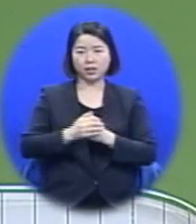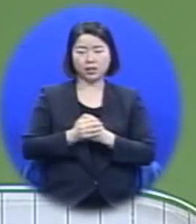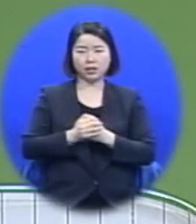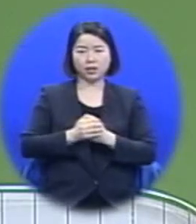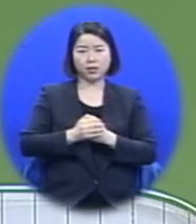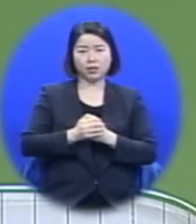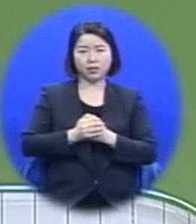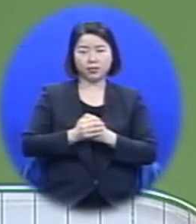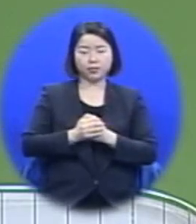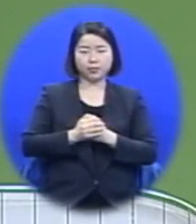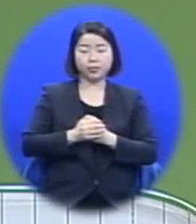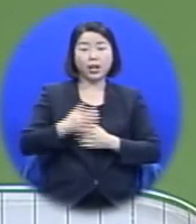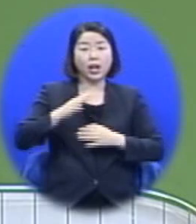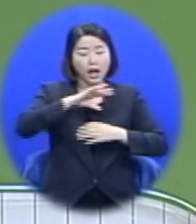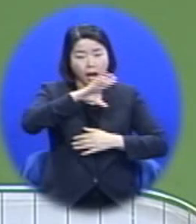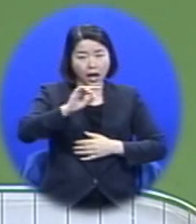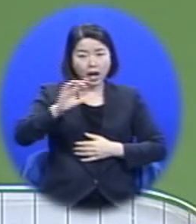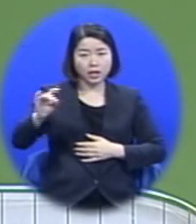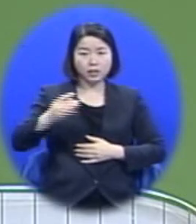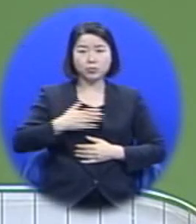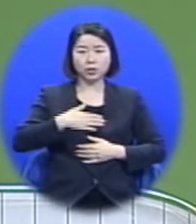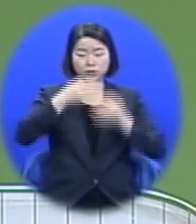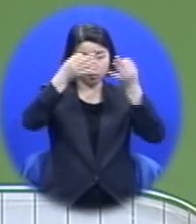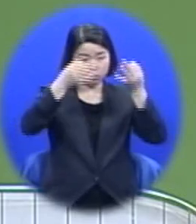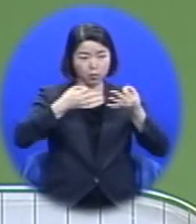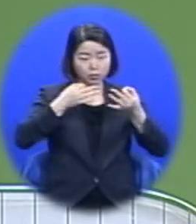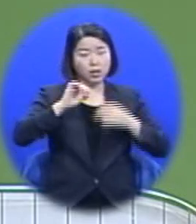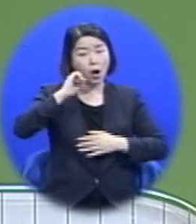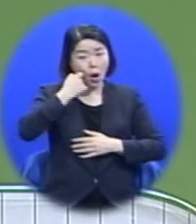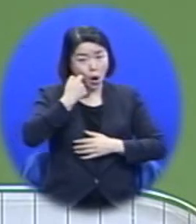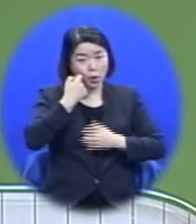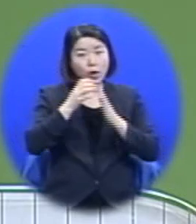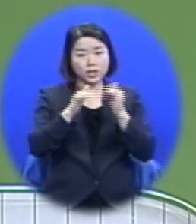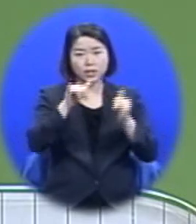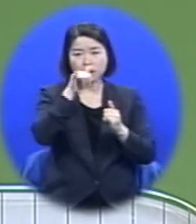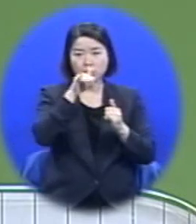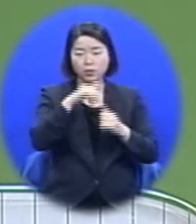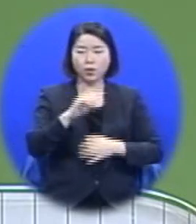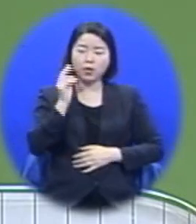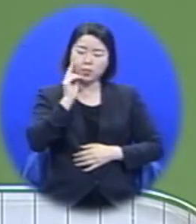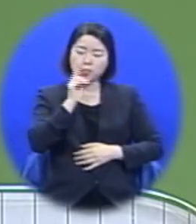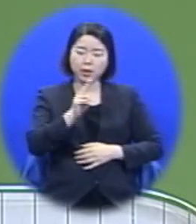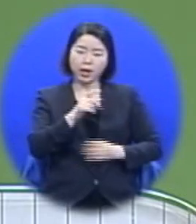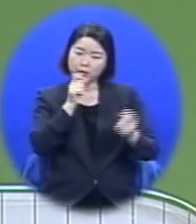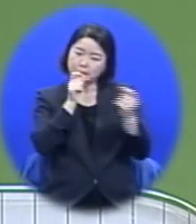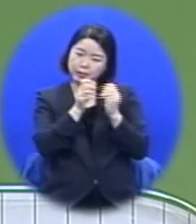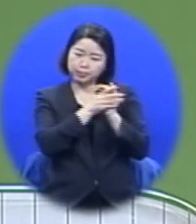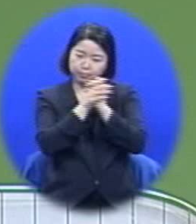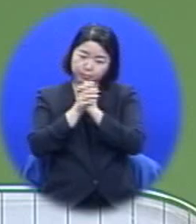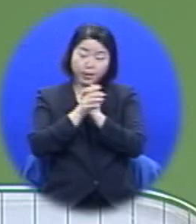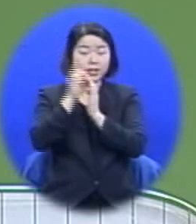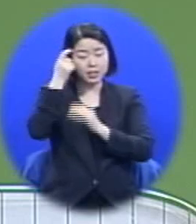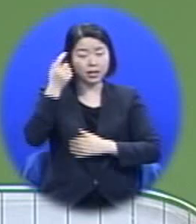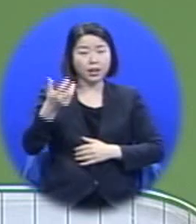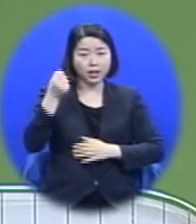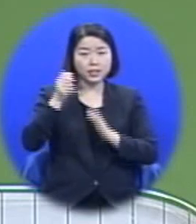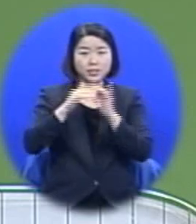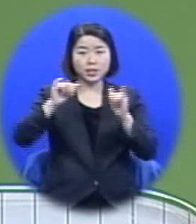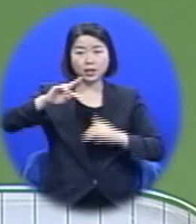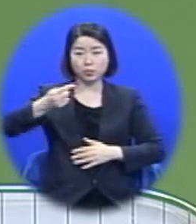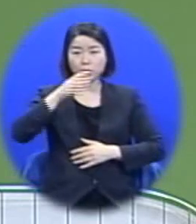이따금 저를 보면 아주 어려워 하는 분도 있고 또 아주 저를 침 미리 생각하는 분도 있어요